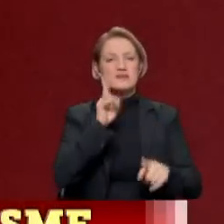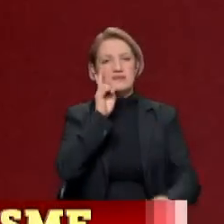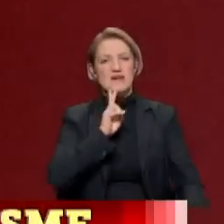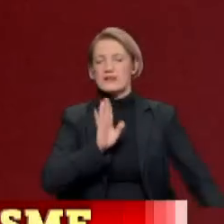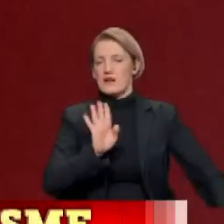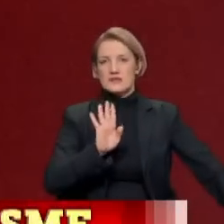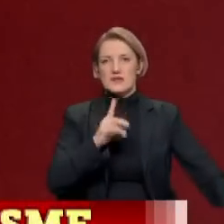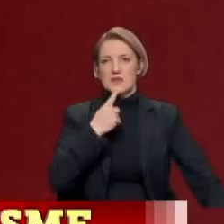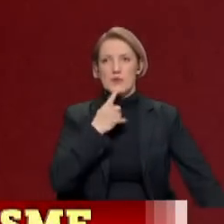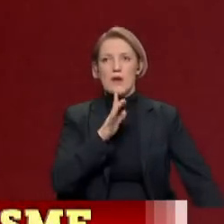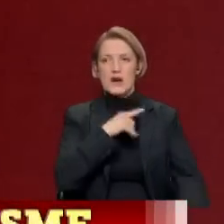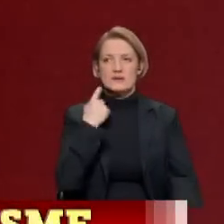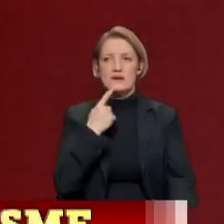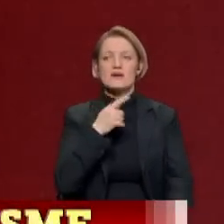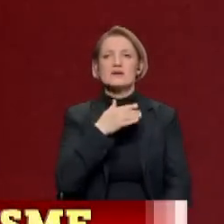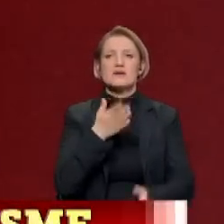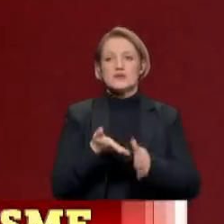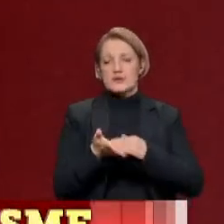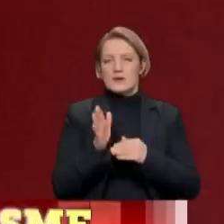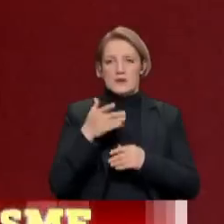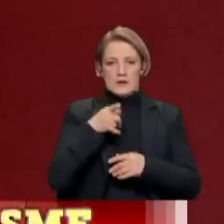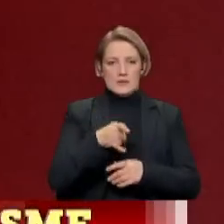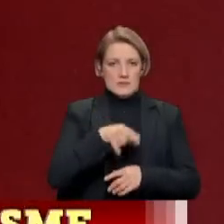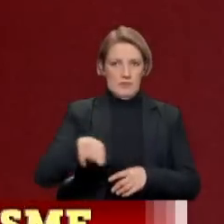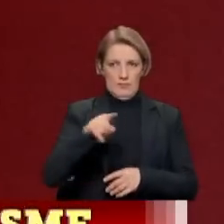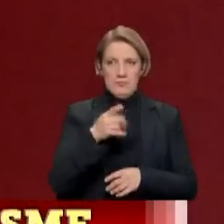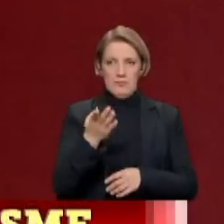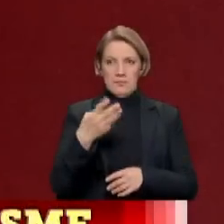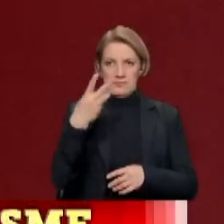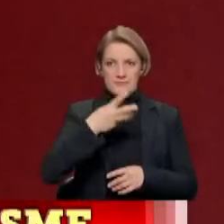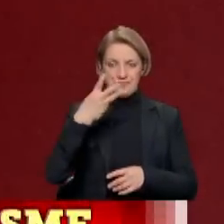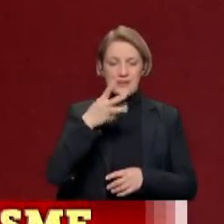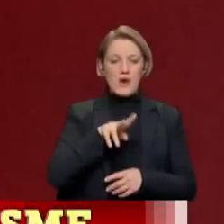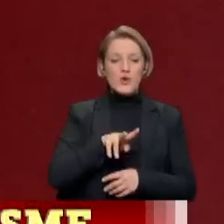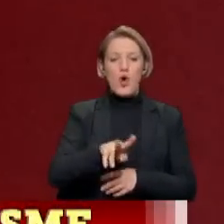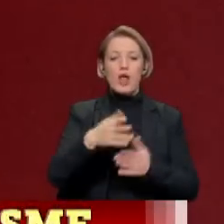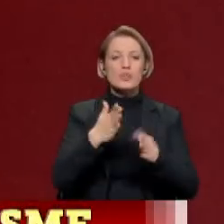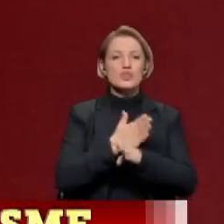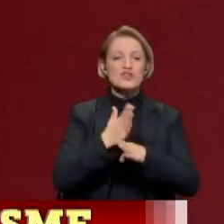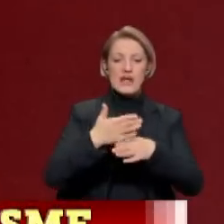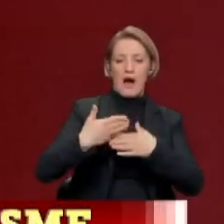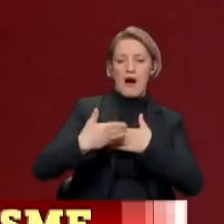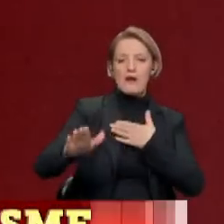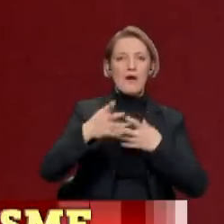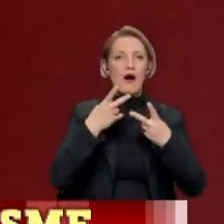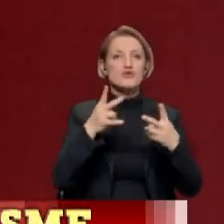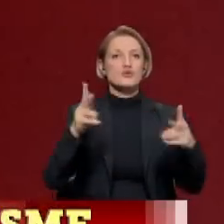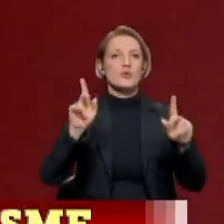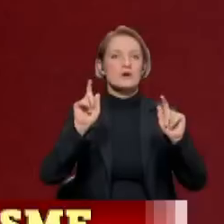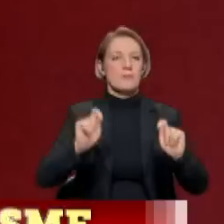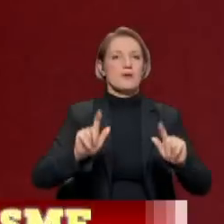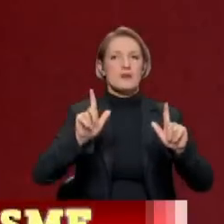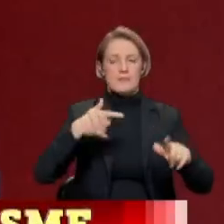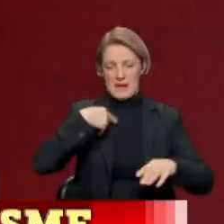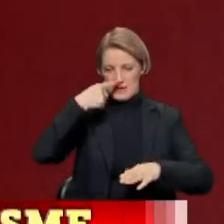zenginleş asla. Ama çıkıp aslında bunların Erdoğan'la yolları niye ayırdıklarını açıklamalar lazım. Ama